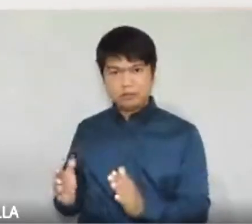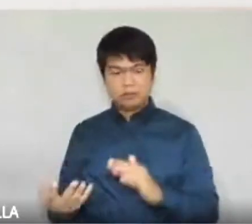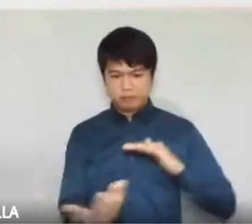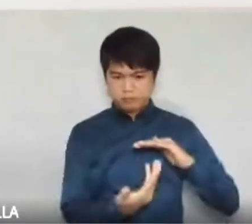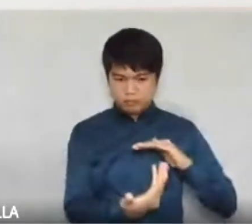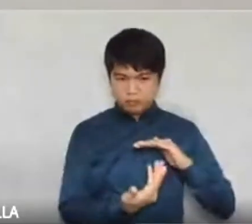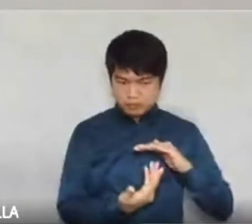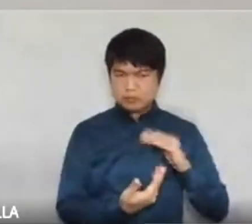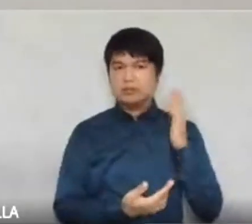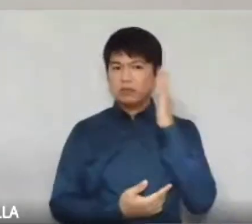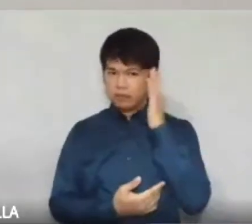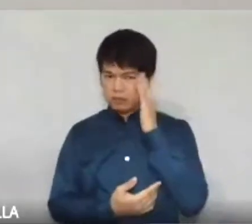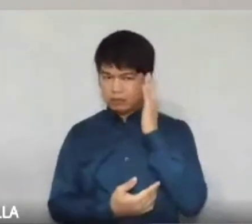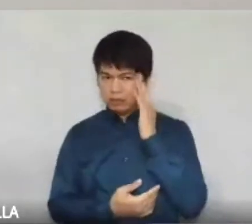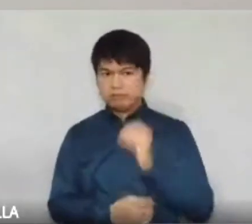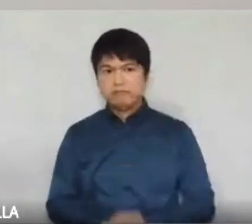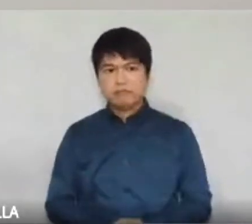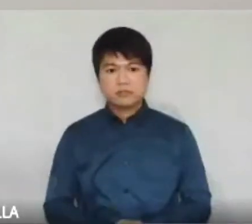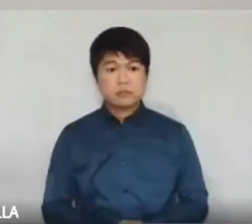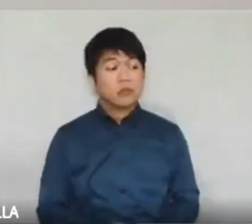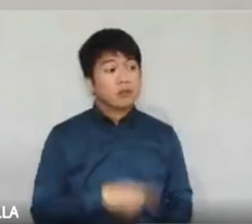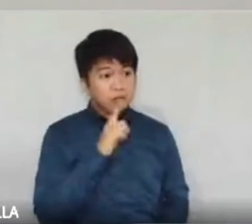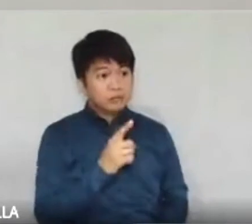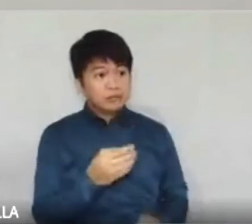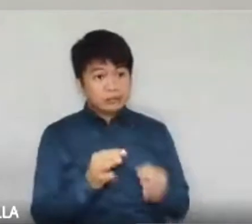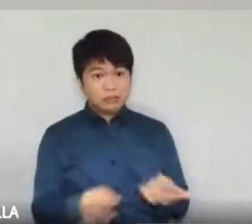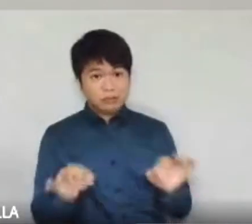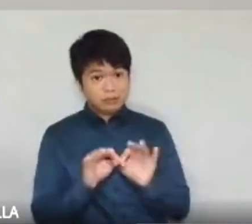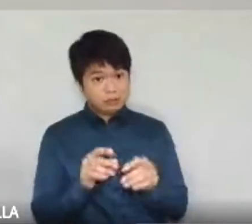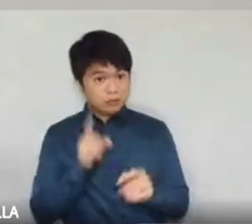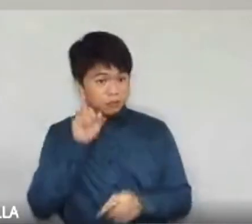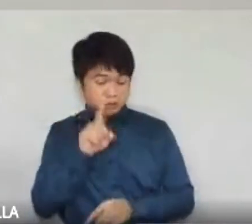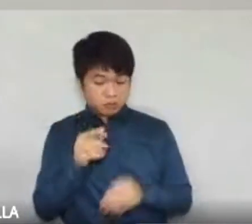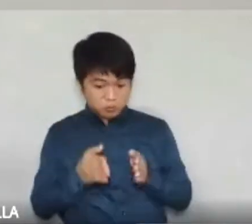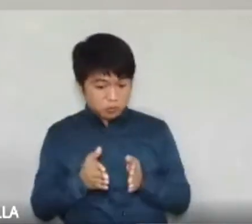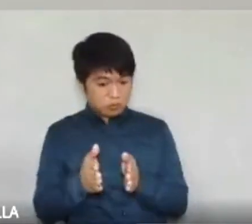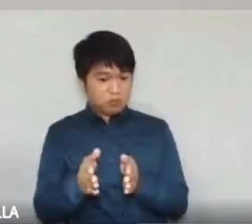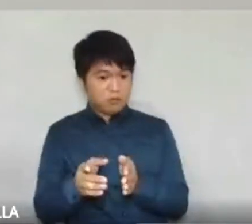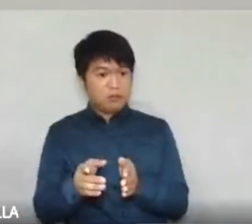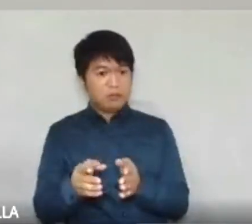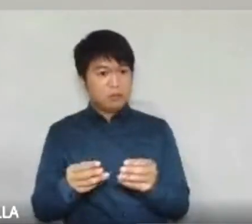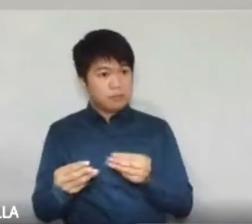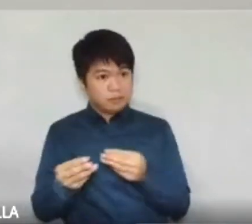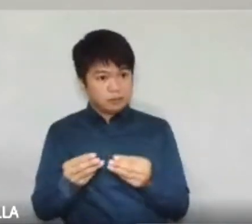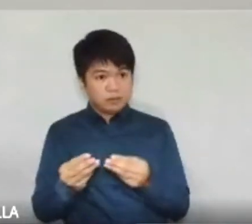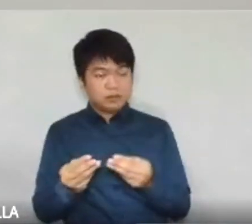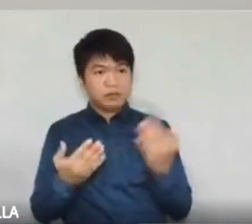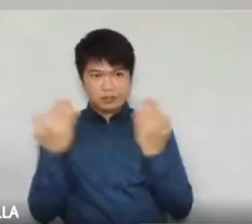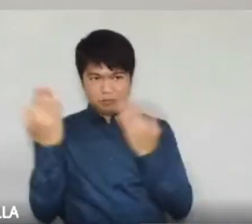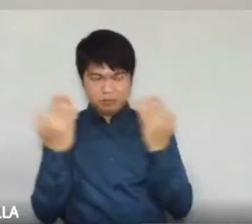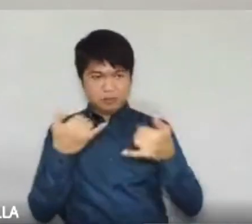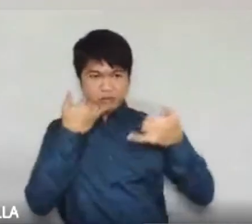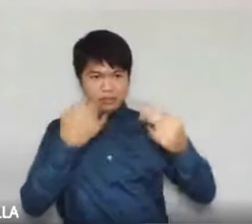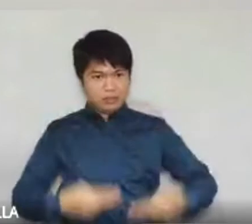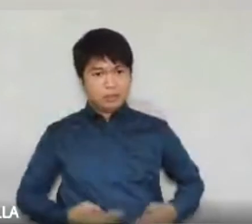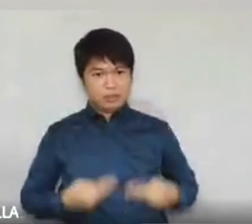ito. Siyempre, importante ang maayos at mahusay na pamamalakad sa pagpapatupad ng serbisyong telehealth. Mas